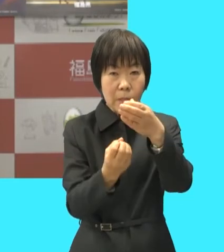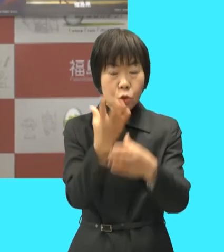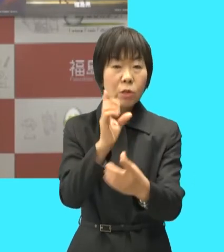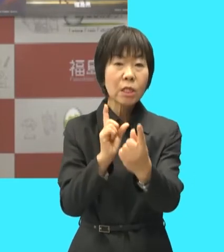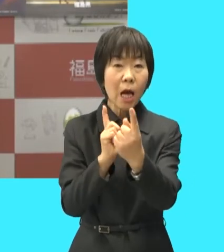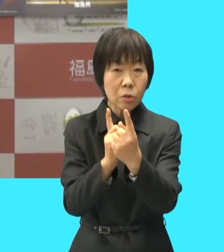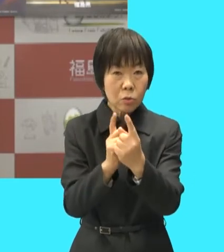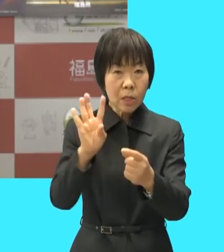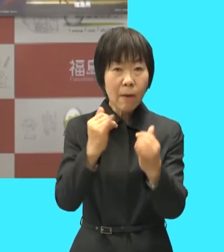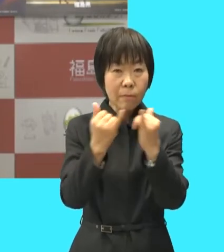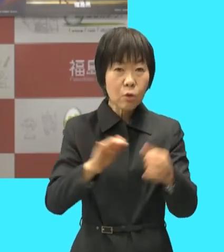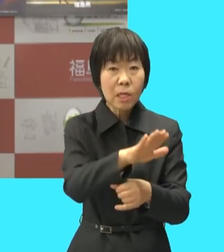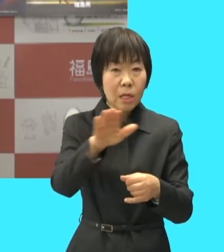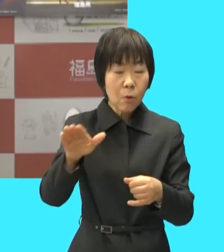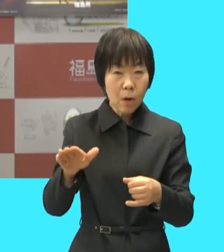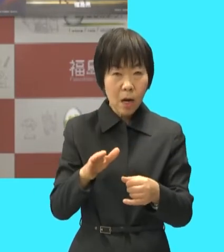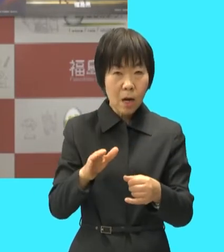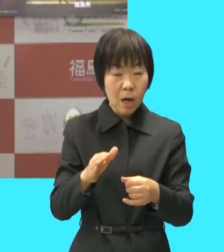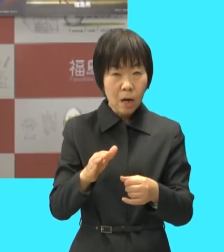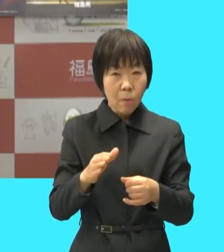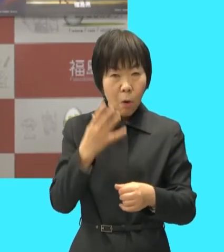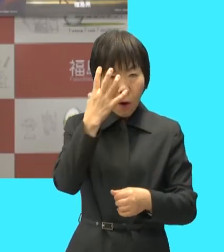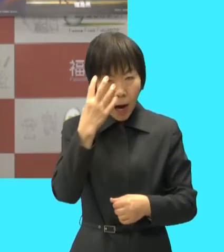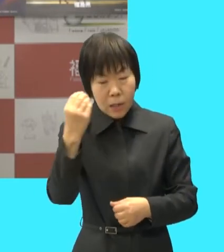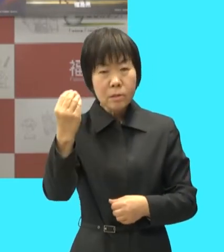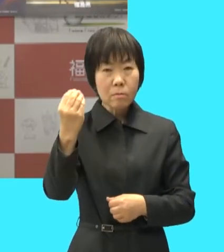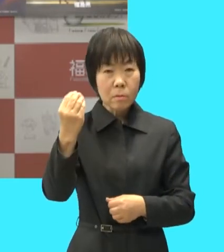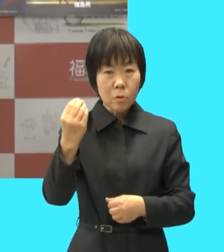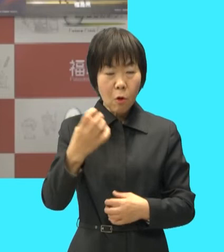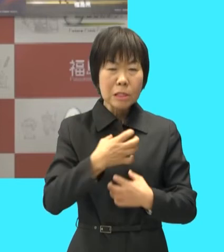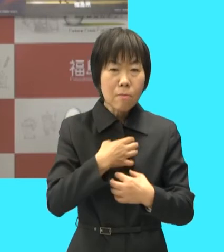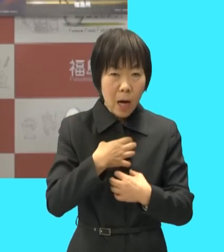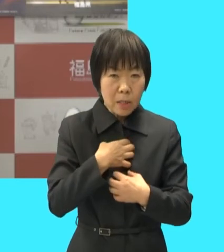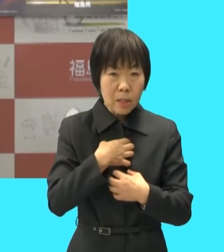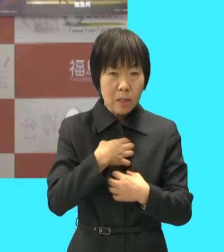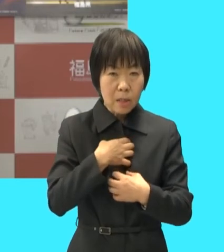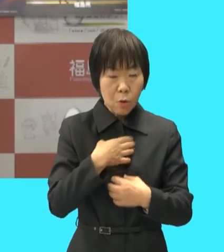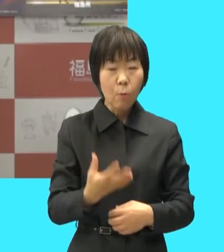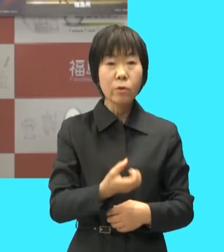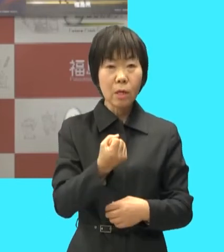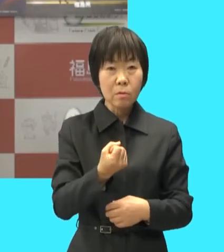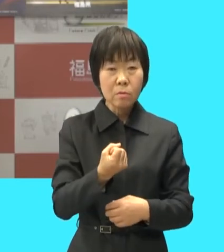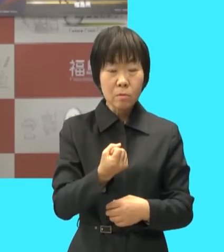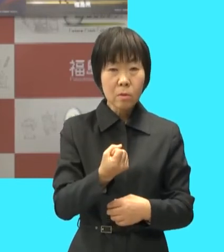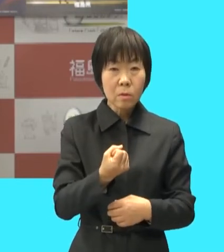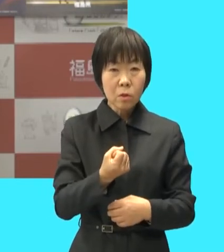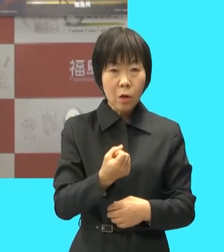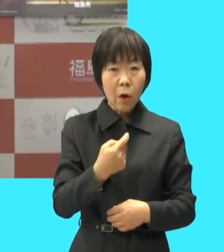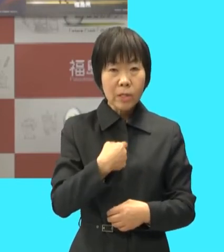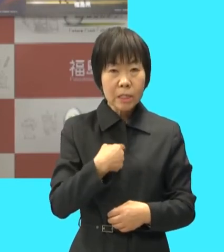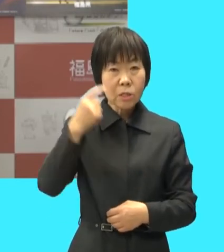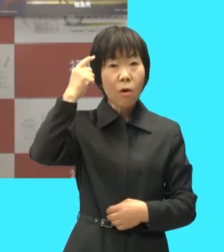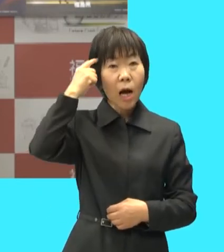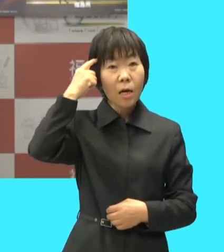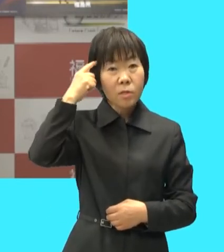対して県民の皆さんは強い関心と懸念というものを持っておられるというのが私自身の感